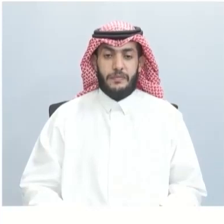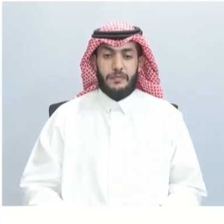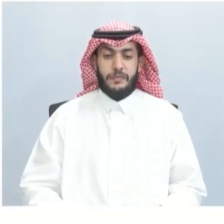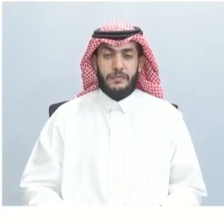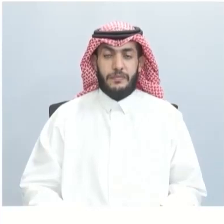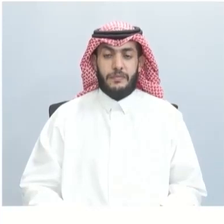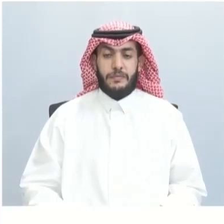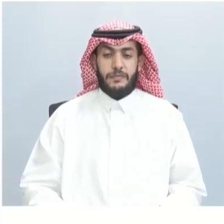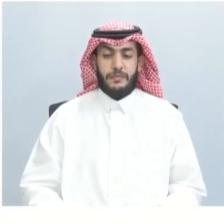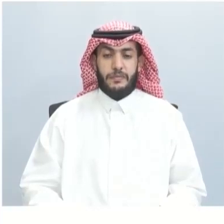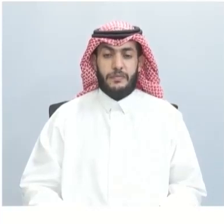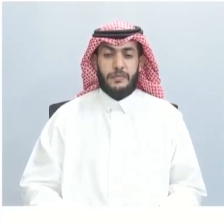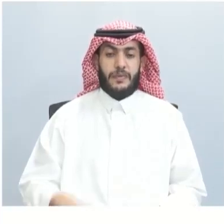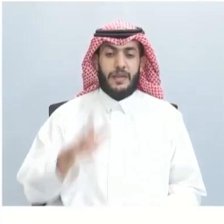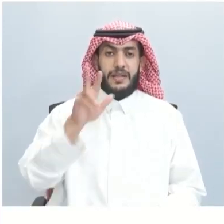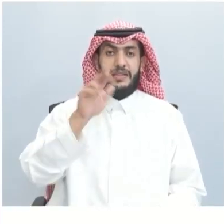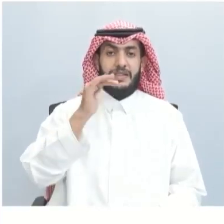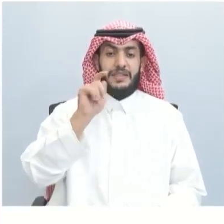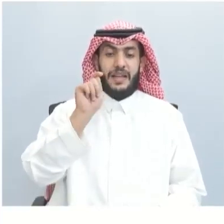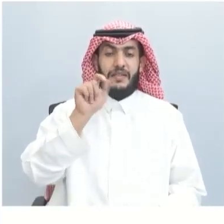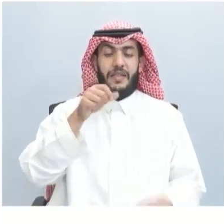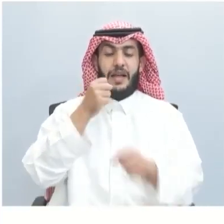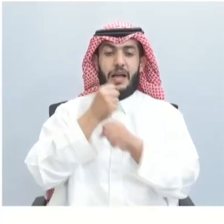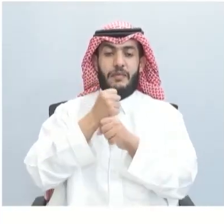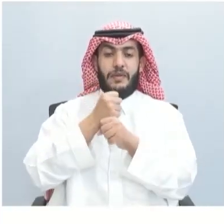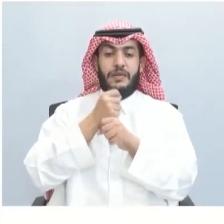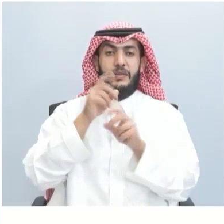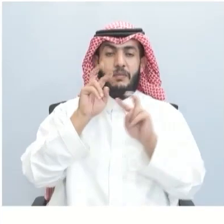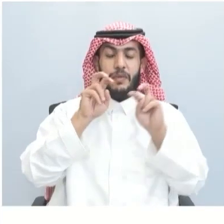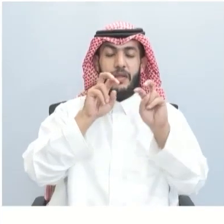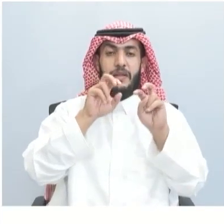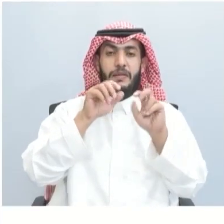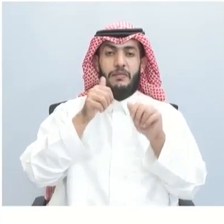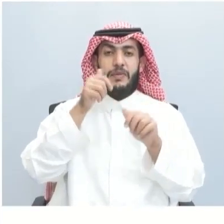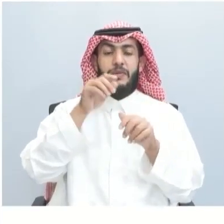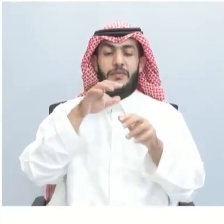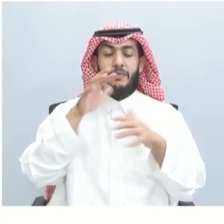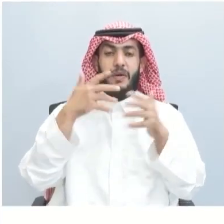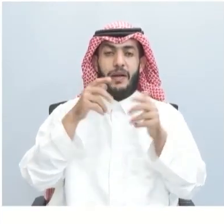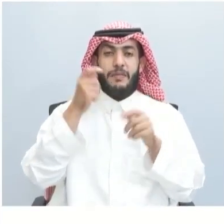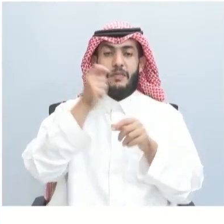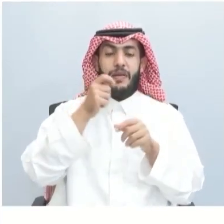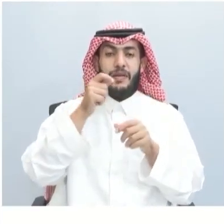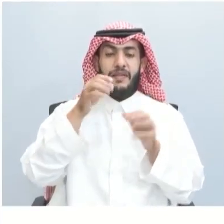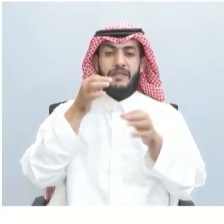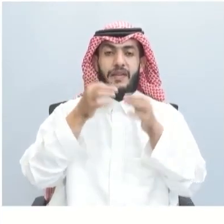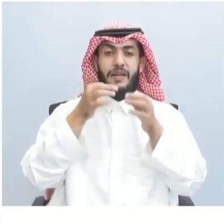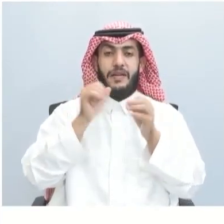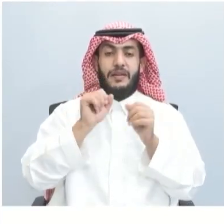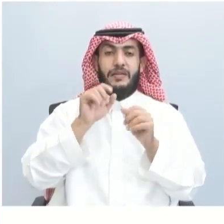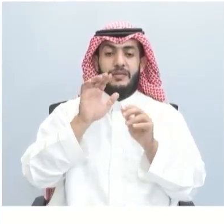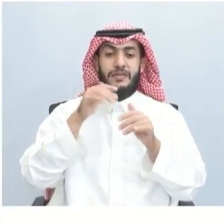الترتيب الزحف هو عمليه اكتشاف ترسل فيها محركات البحث فريقا من